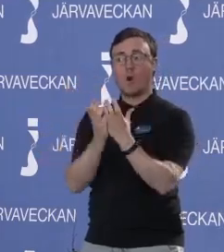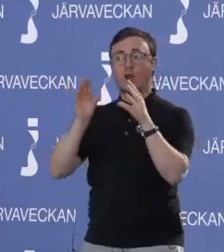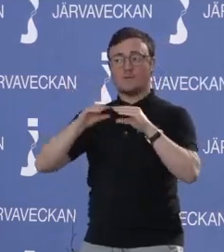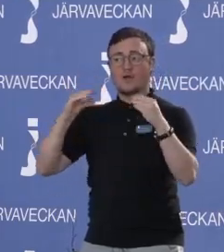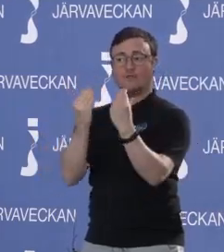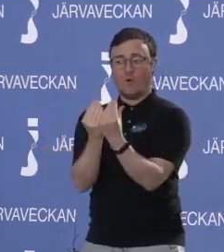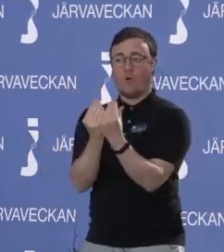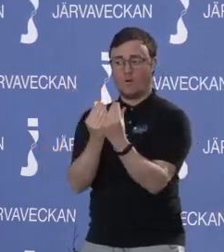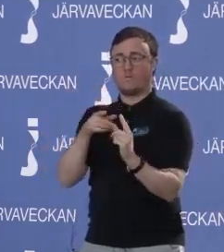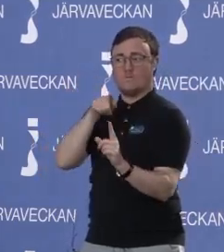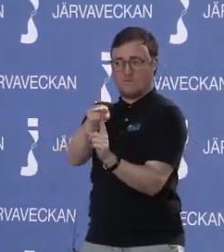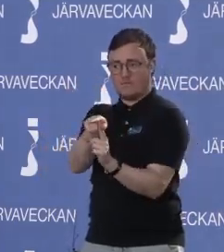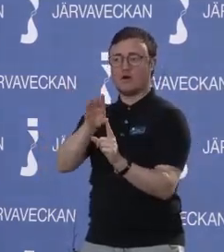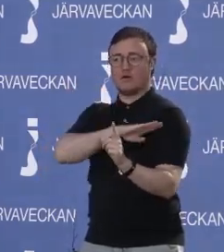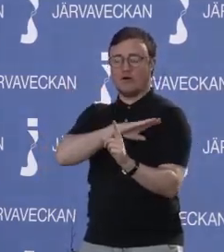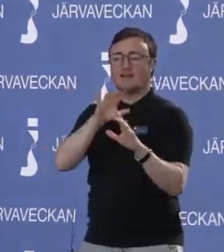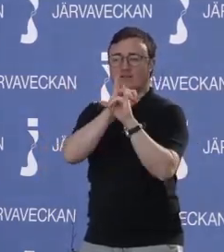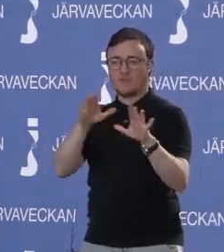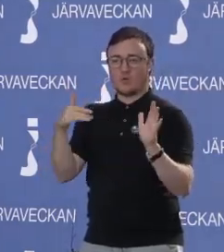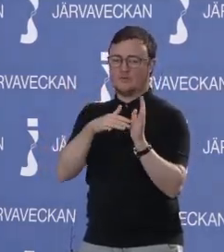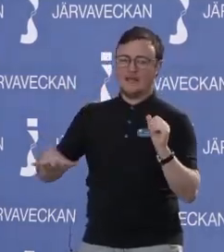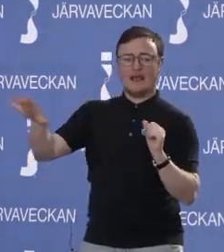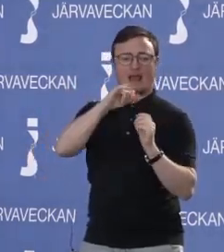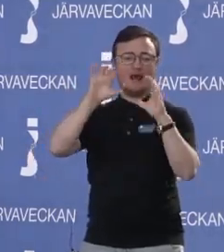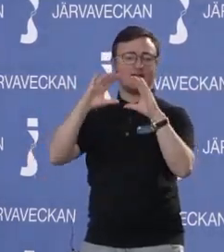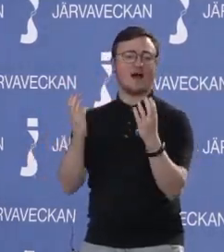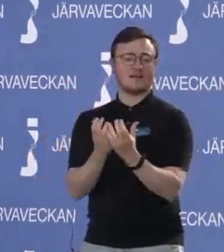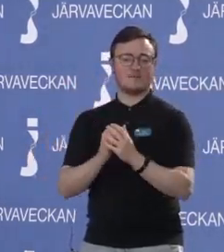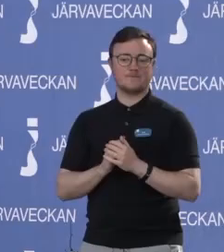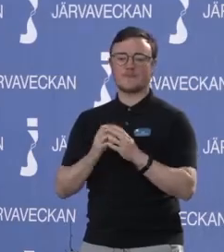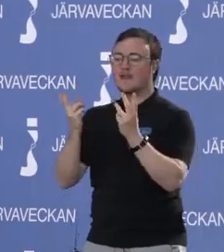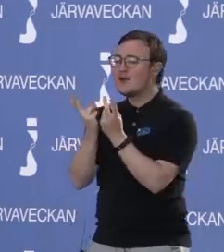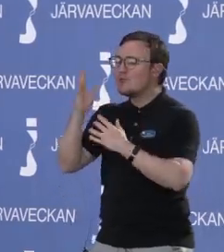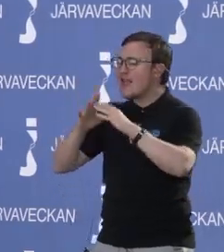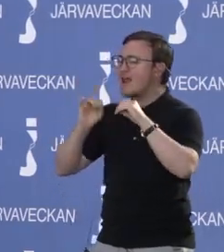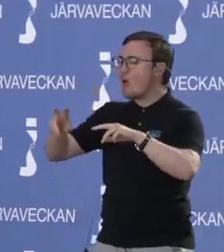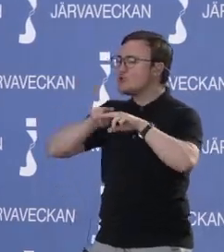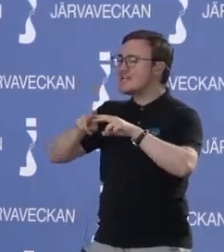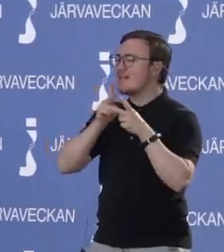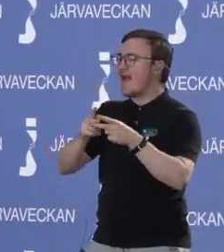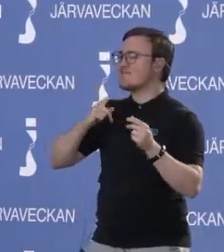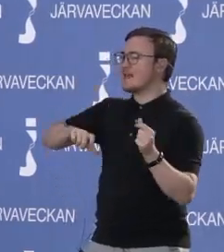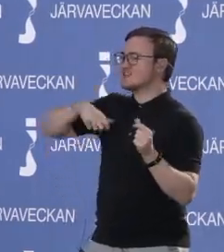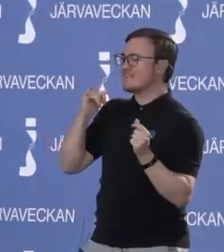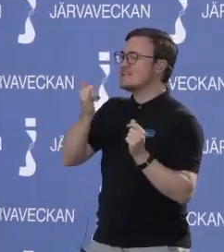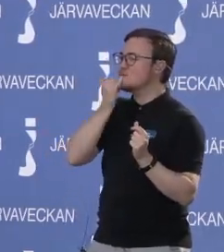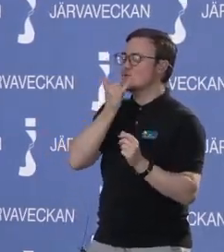också talar om och till och för hela världen. Mm. Så det är en igenkänningen alltså som är viktig? Ja, precis. Du, jag lyssnade på dig i något